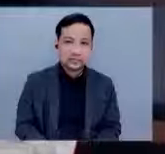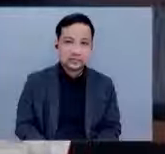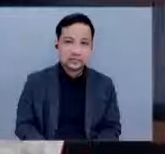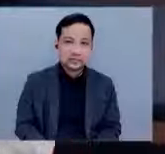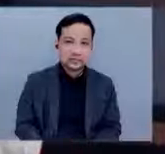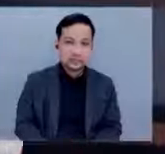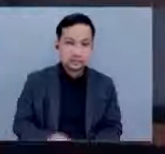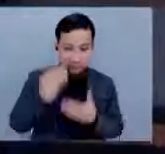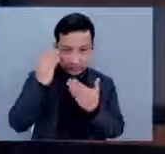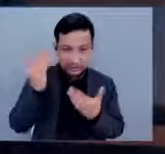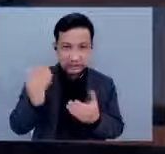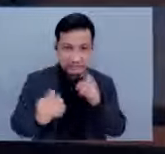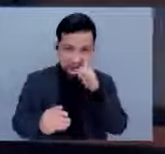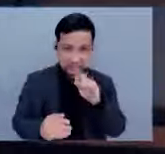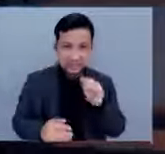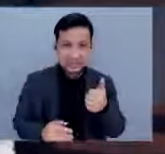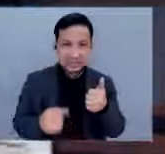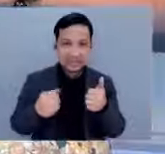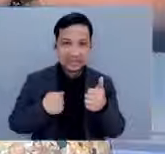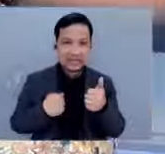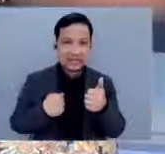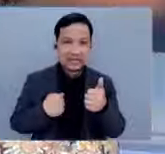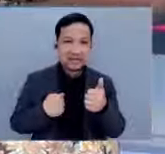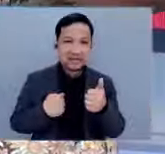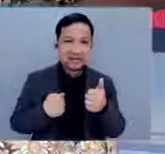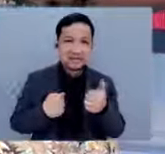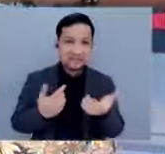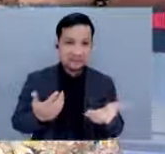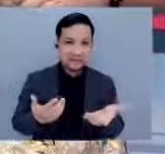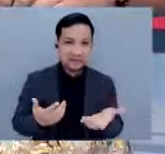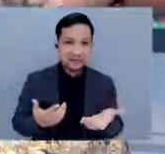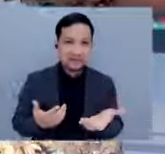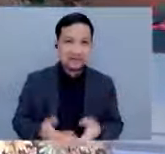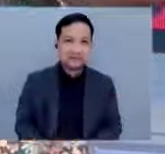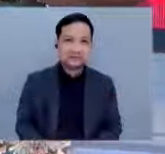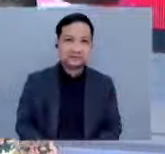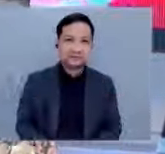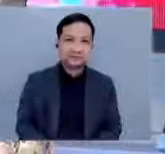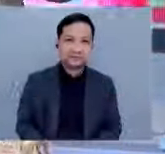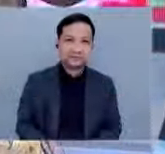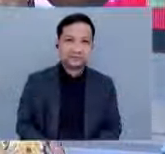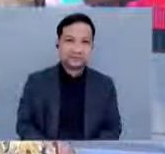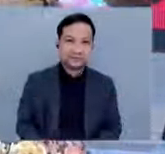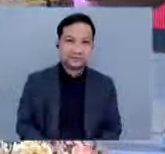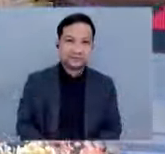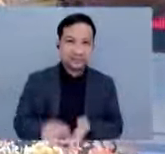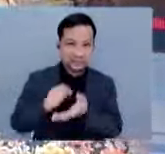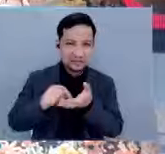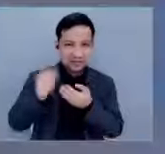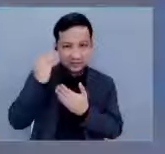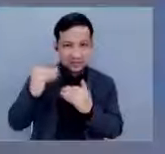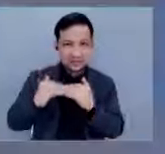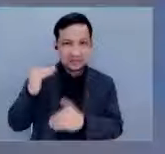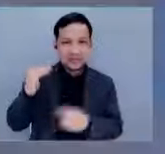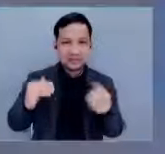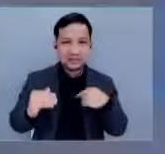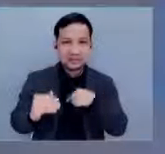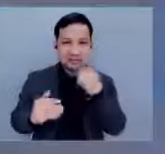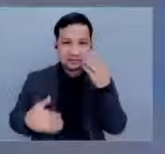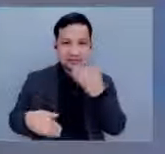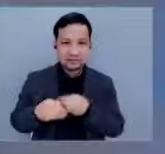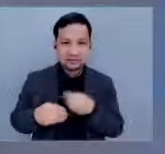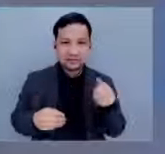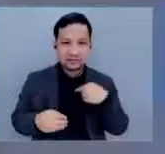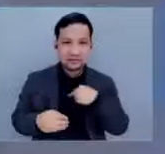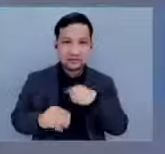years old ako. Ano yung ano? Ano? Valedictorian lang. Susulit lang. Susulit lang. At ako,